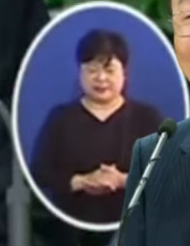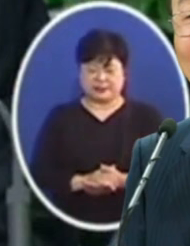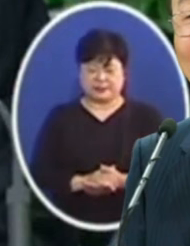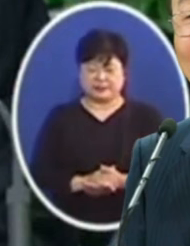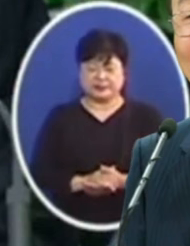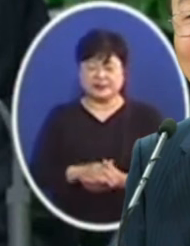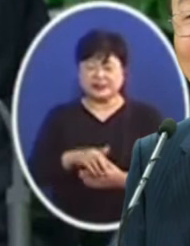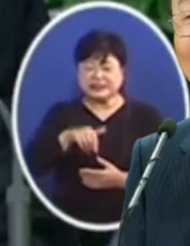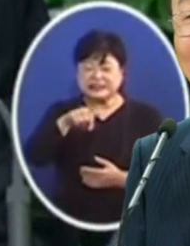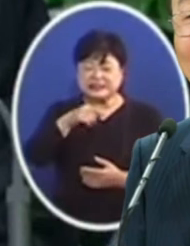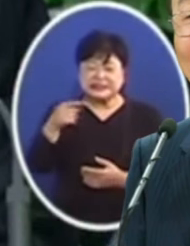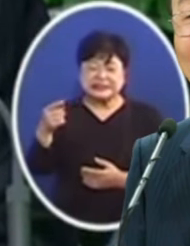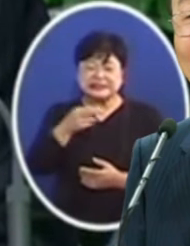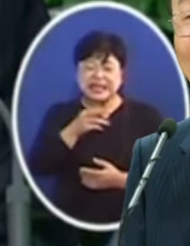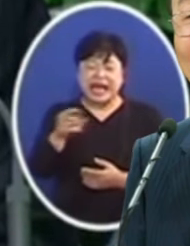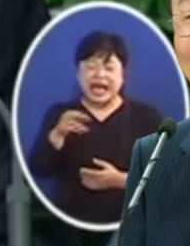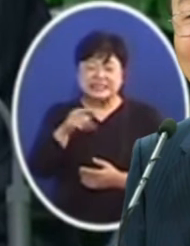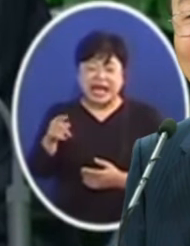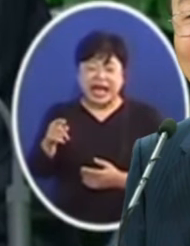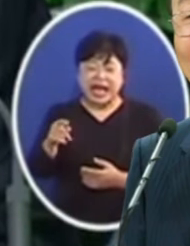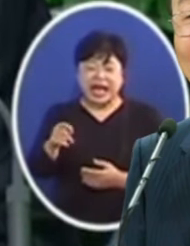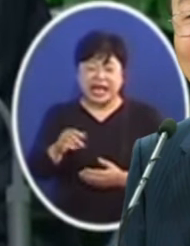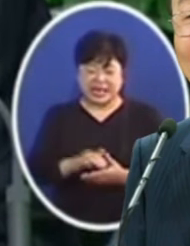그라사인의 케이스를 보면은